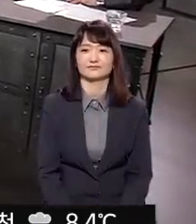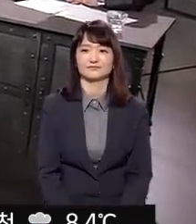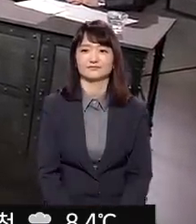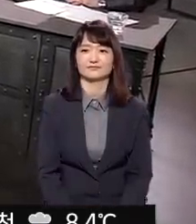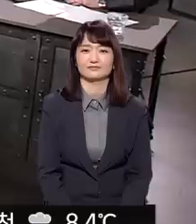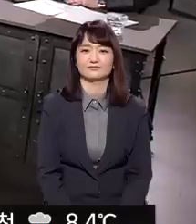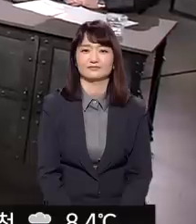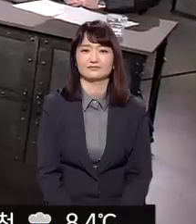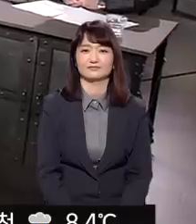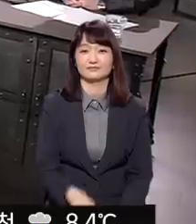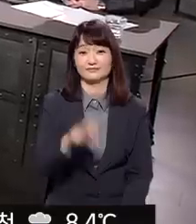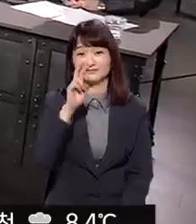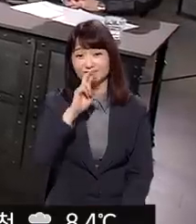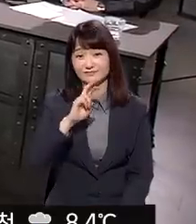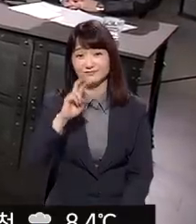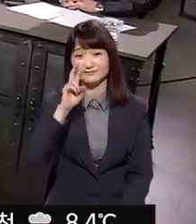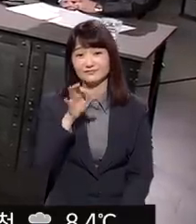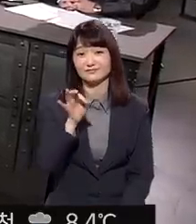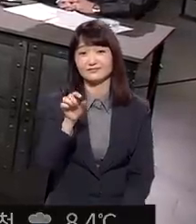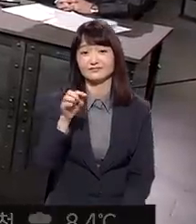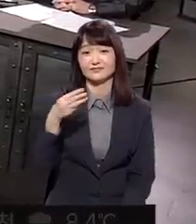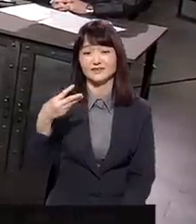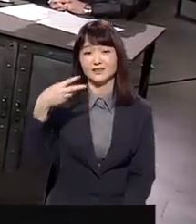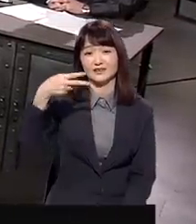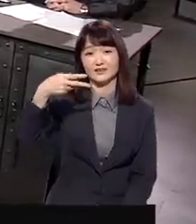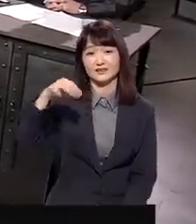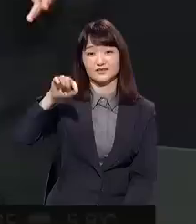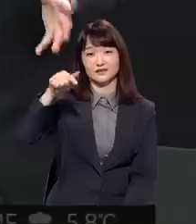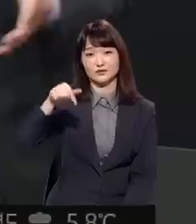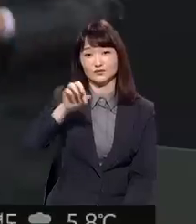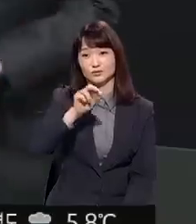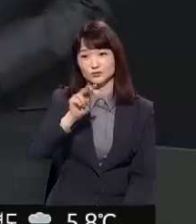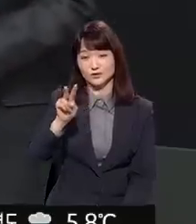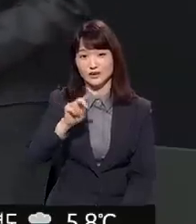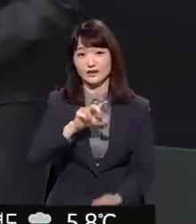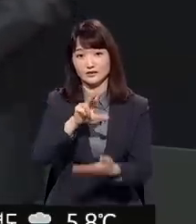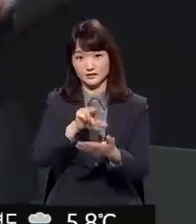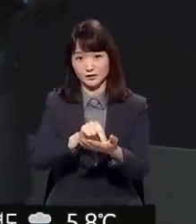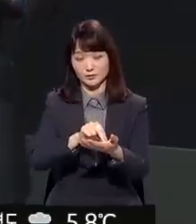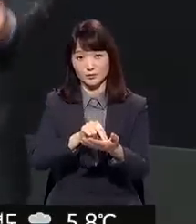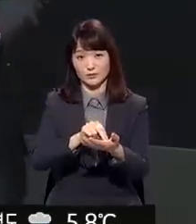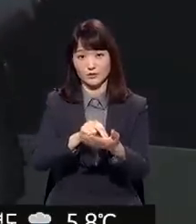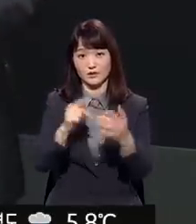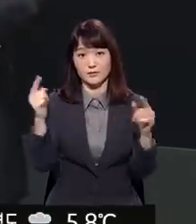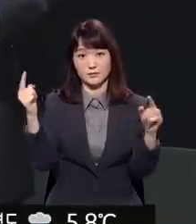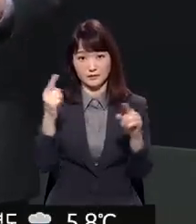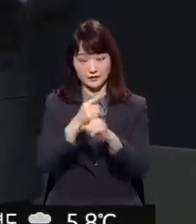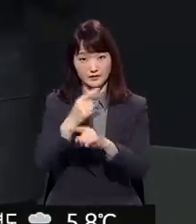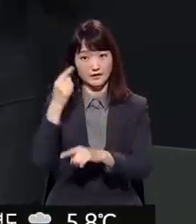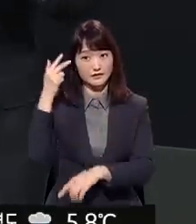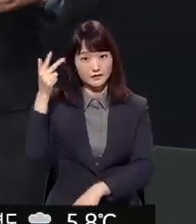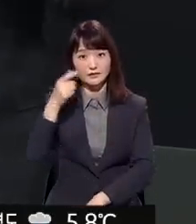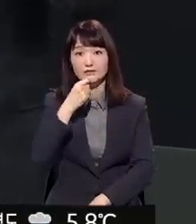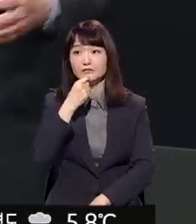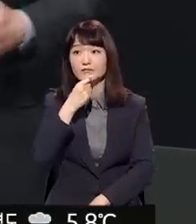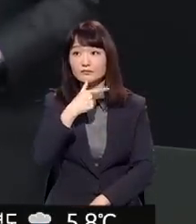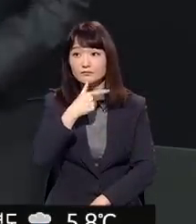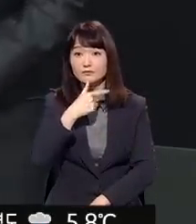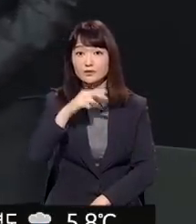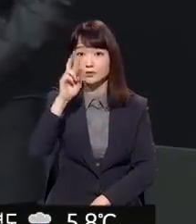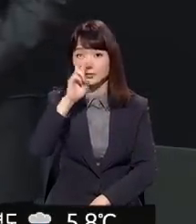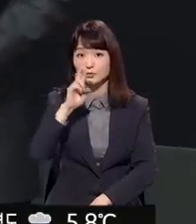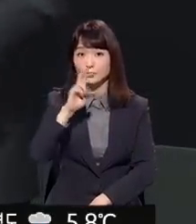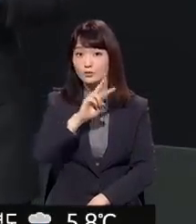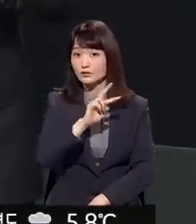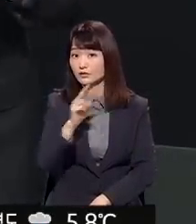아, 자, 이 노래, 얼씨구야입니다, 제목. 자, 그런데 다음 주 월요일부터 무려 14년 만에 이 음악 바뀐다고